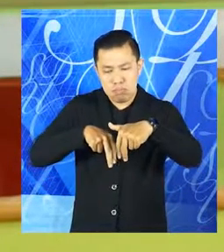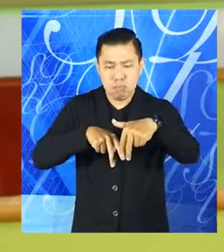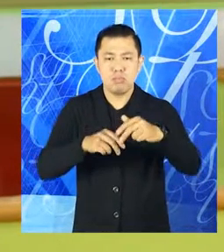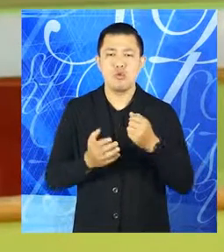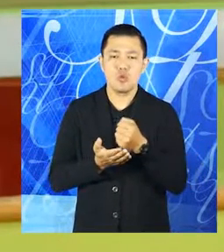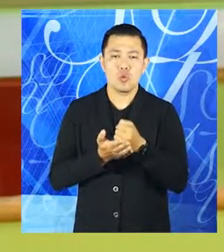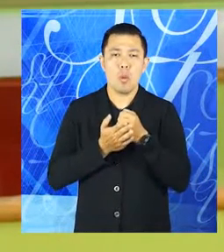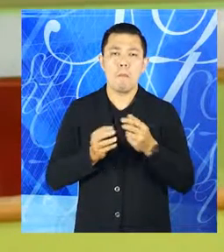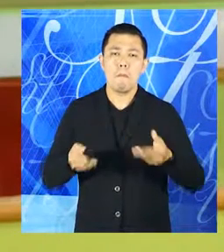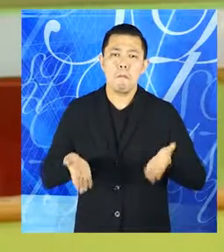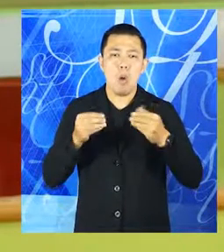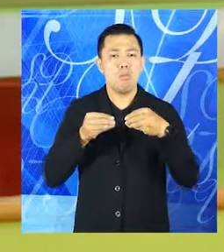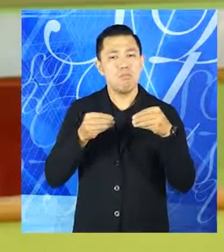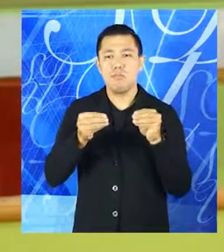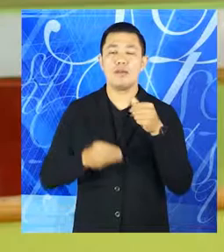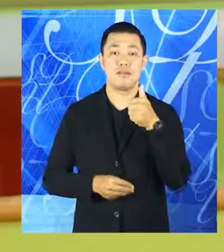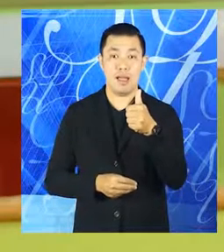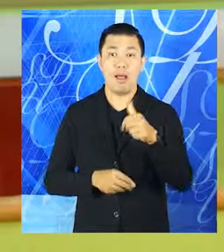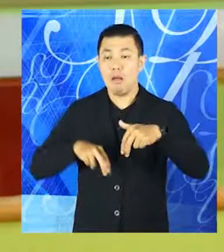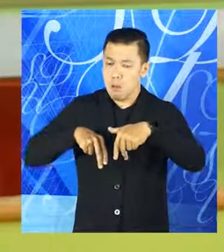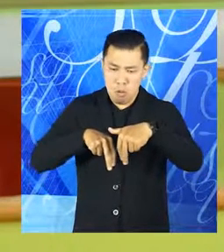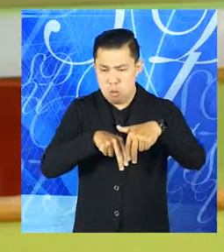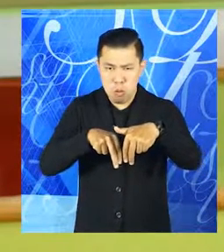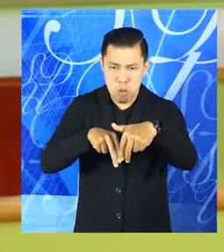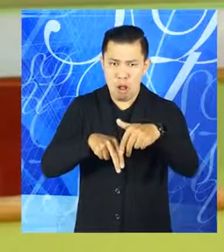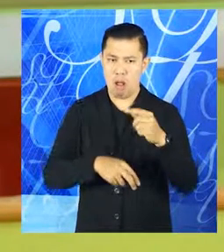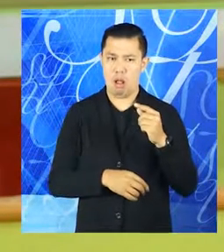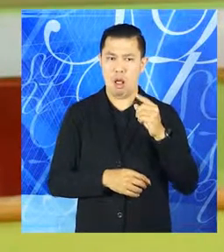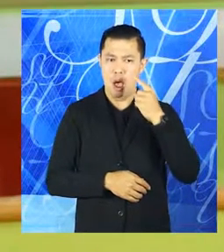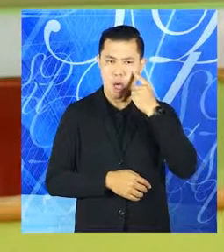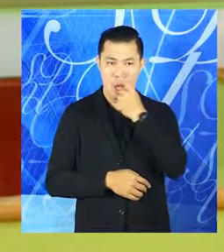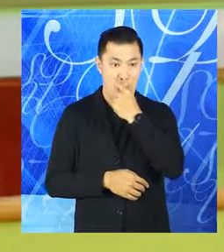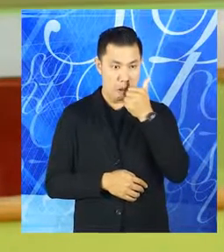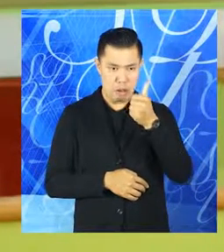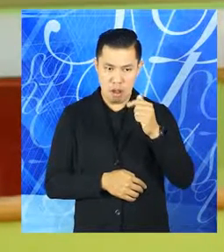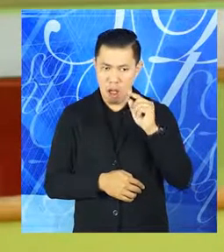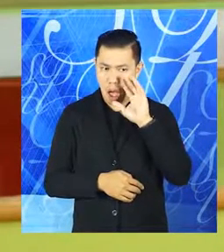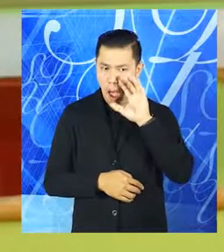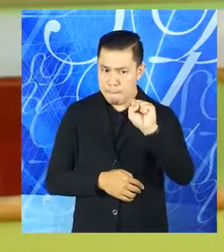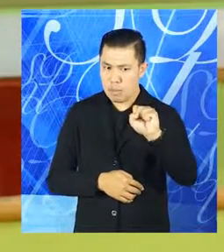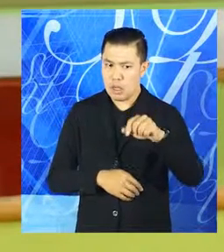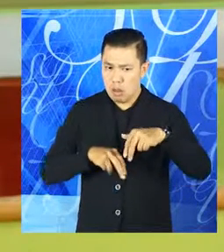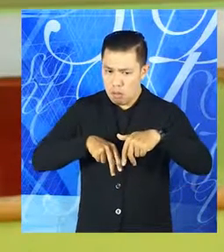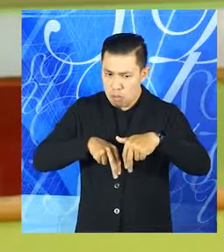วกเมื่อต้องเดินไปด้วยกันให้สังเกตระยะเวลาในการ